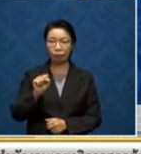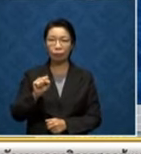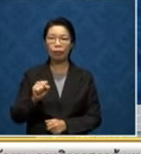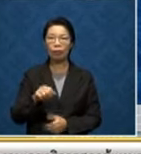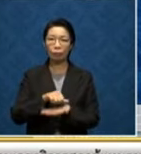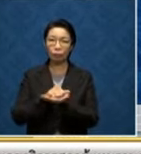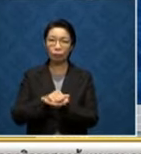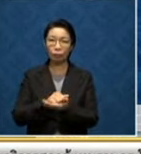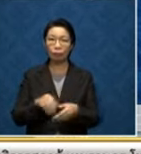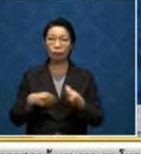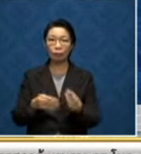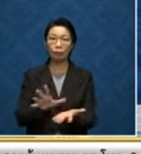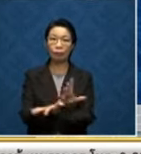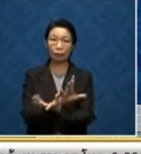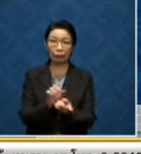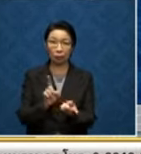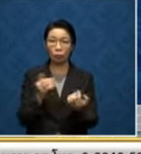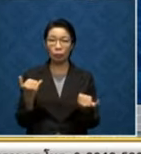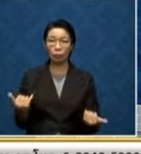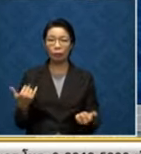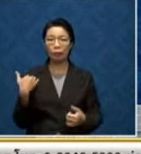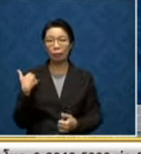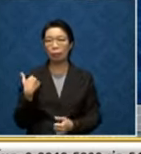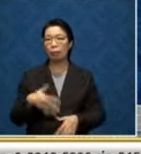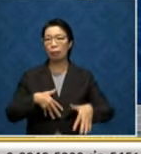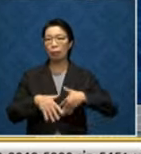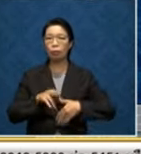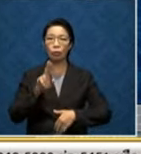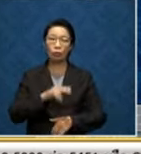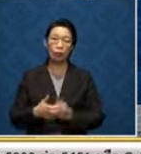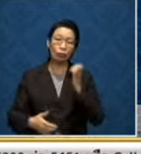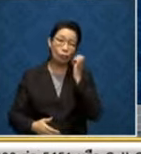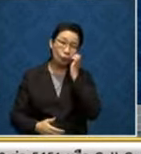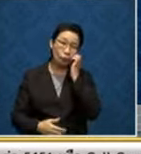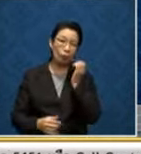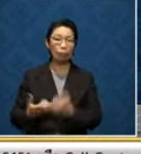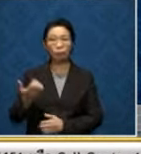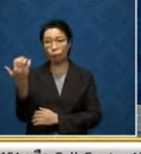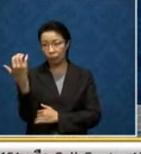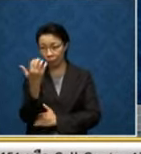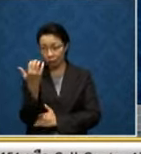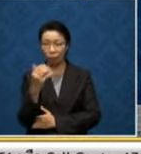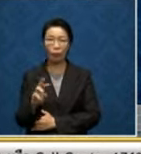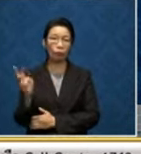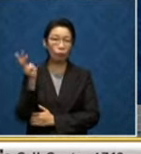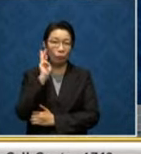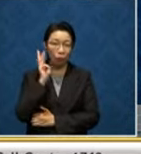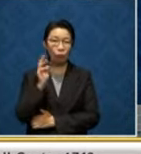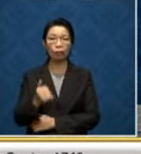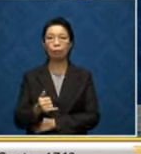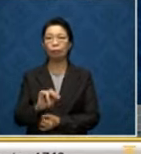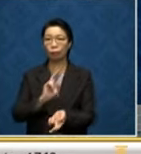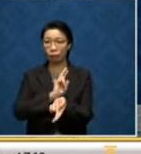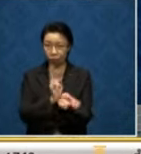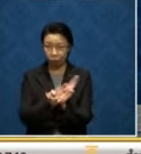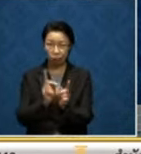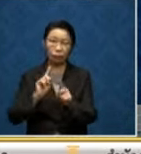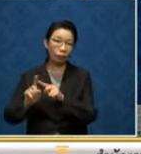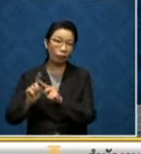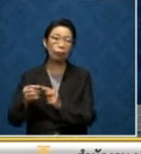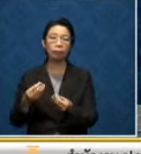มีการใช้เทคโนโลยีสื่อสารในประจำวันเพิ่มขึ้นสูงอย่างต่อเนื่องสอดคล้องกับข้อมูลจากสำนักงาน